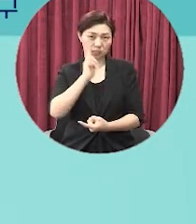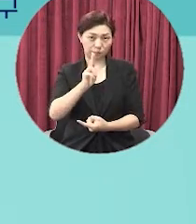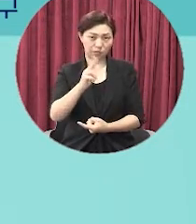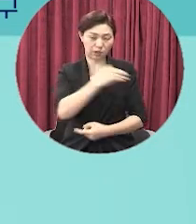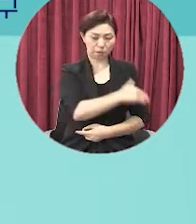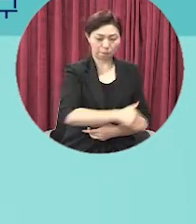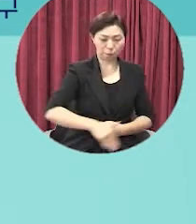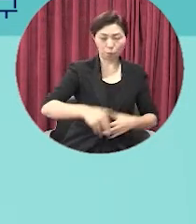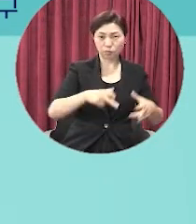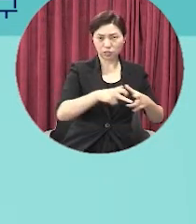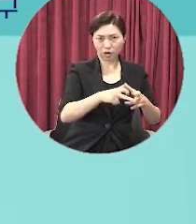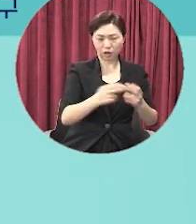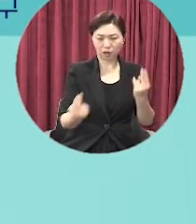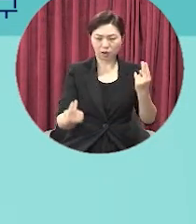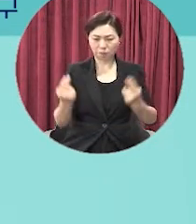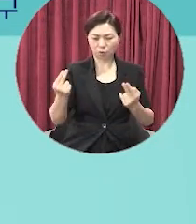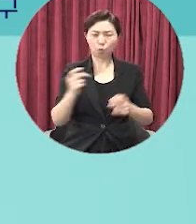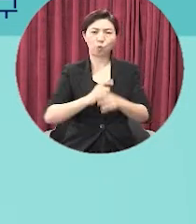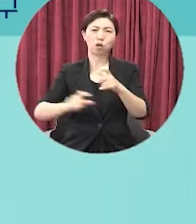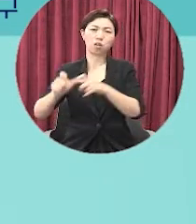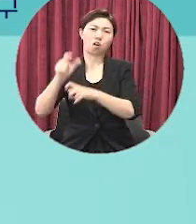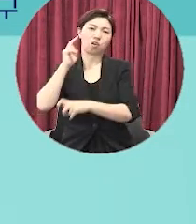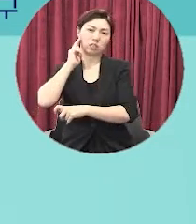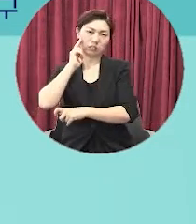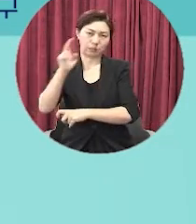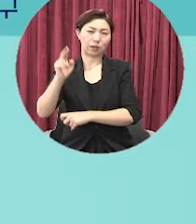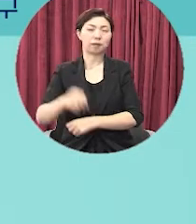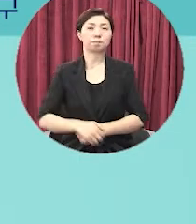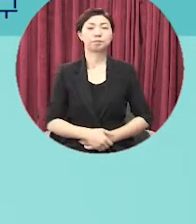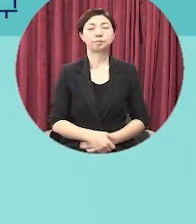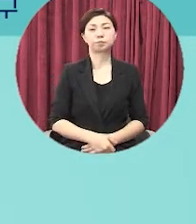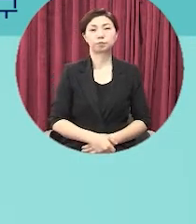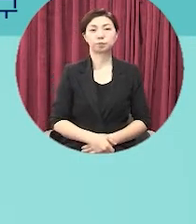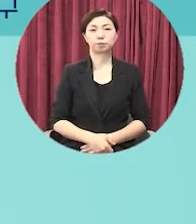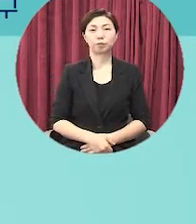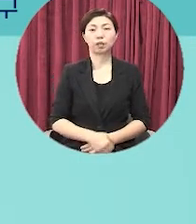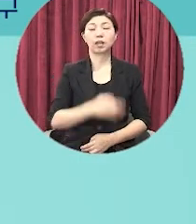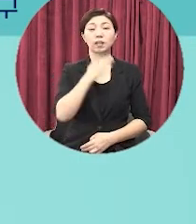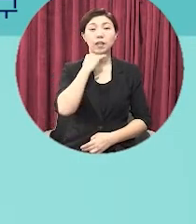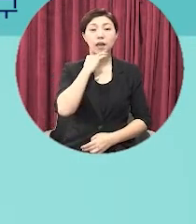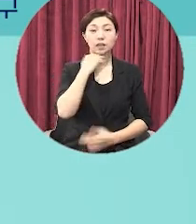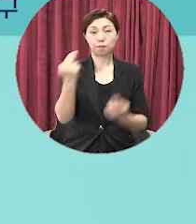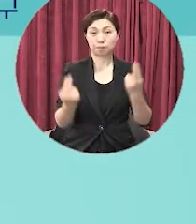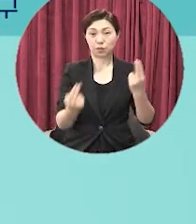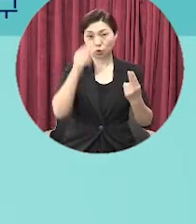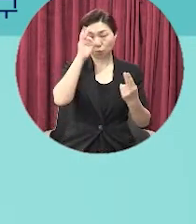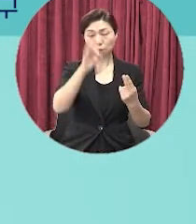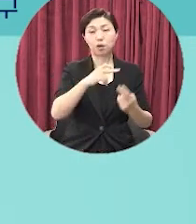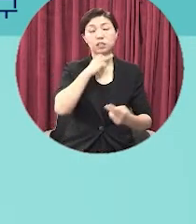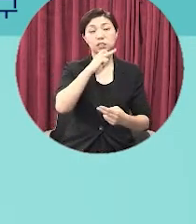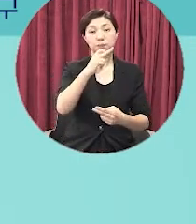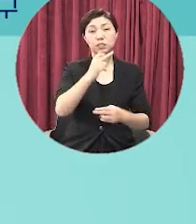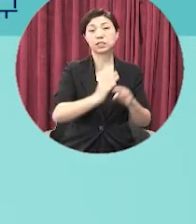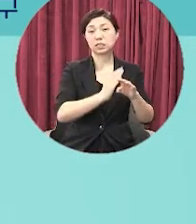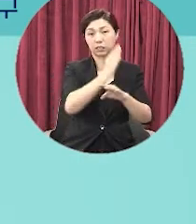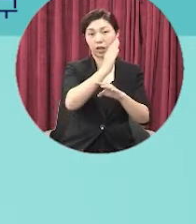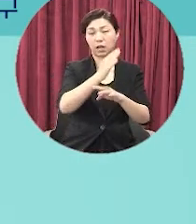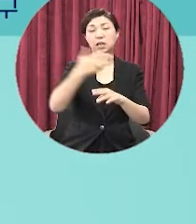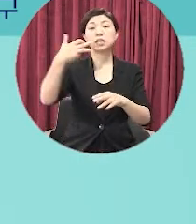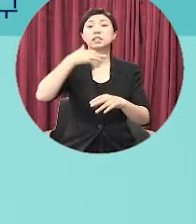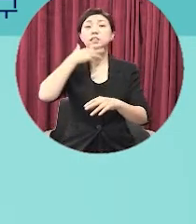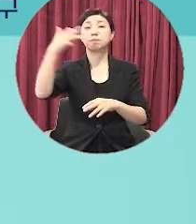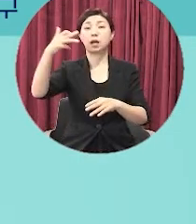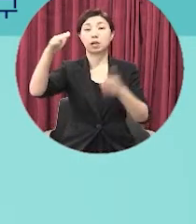중층 더 가볼 c 높은 것을 확인할 수 있었습니다 연령별로 비교했을 때 12세 이상 18세 미만은 비위